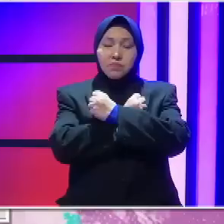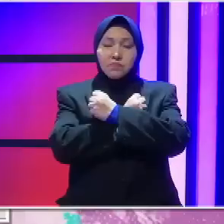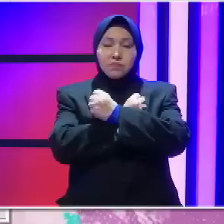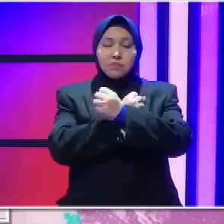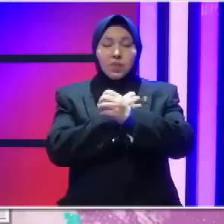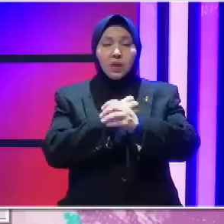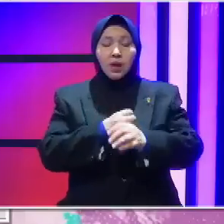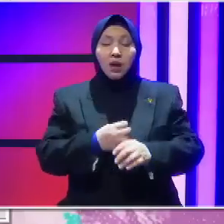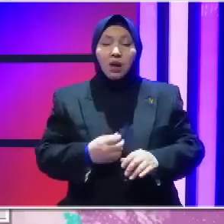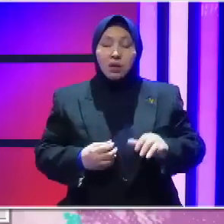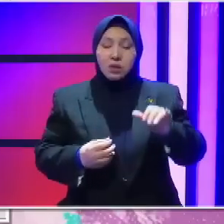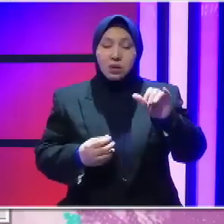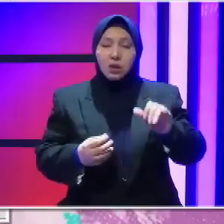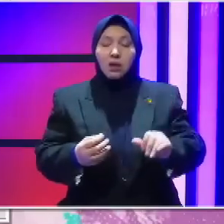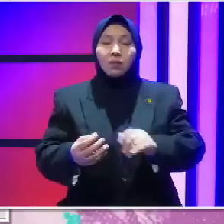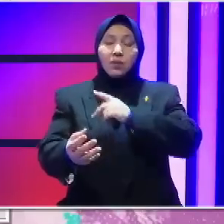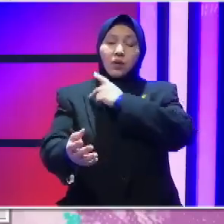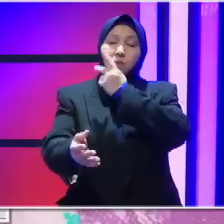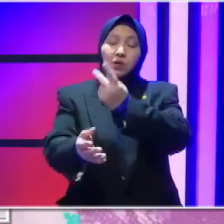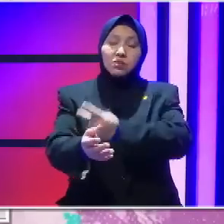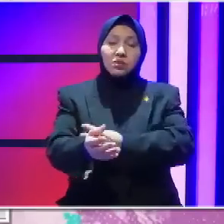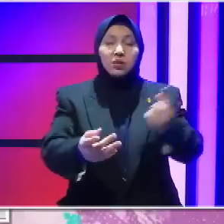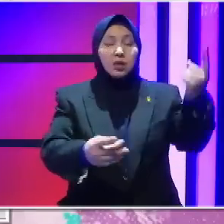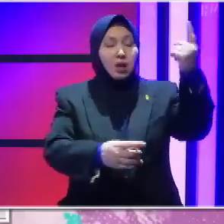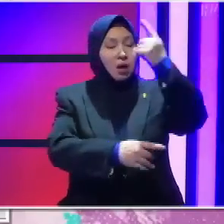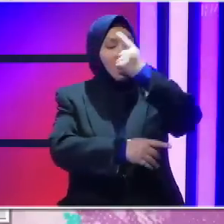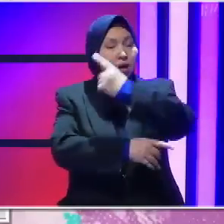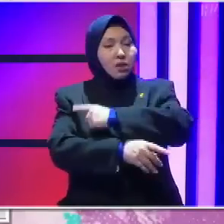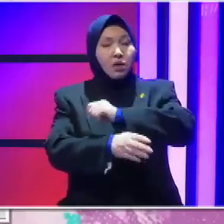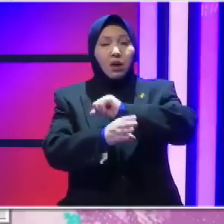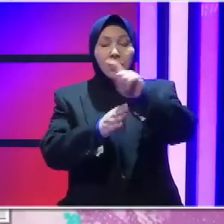الرحيم مالك يوم